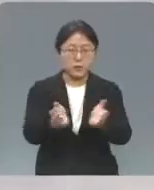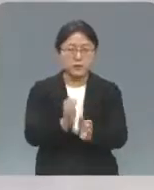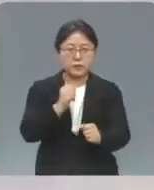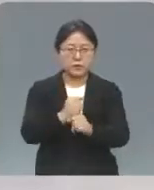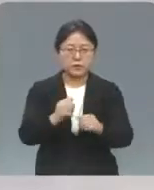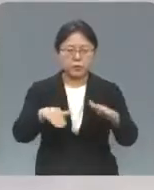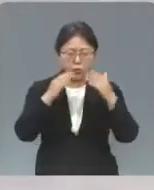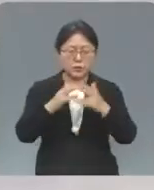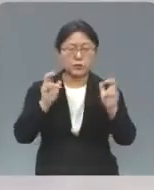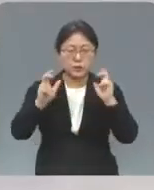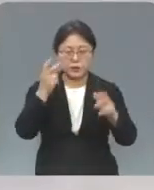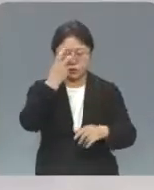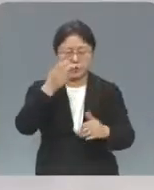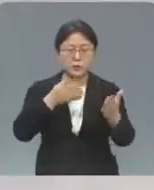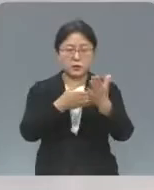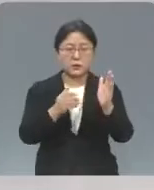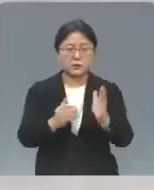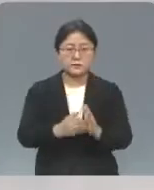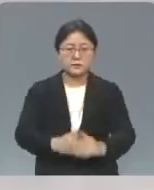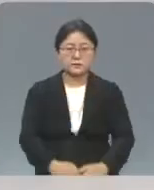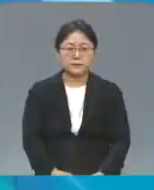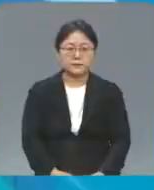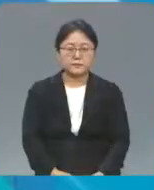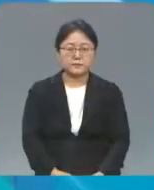전수조사 하라고 이고 있습니다